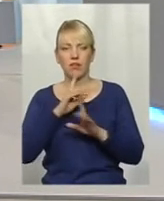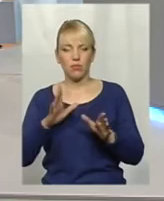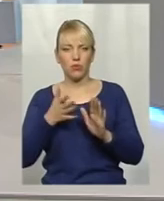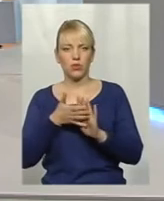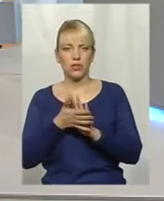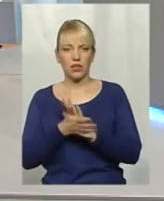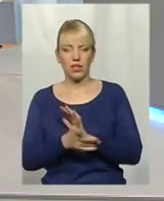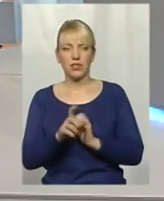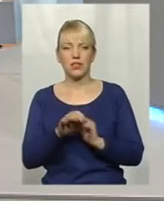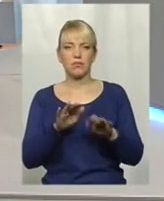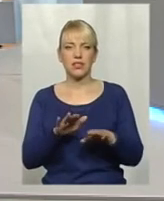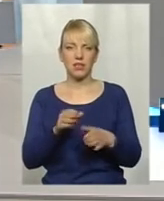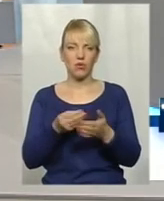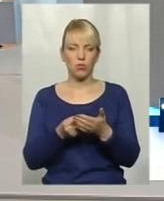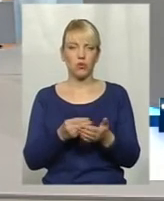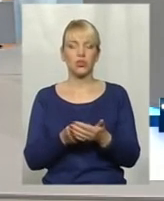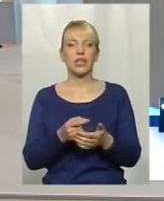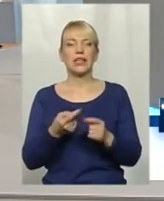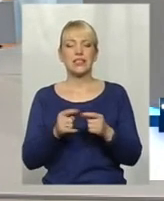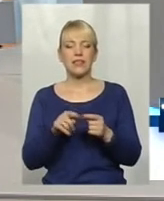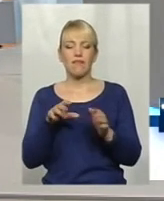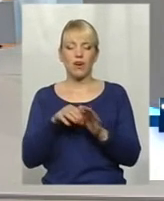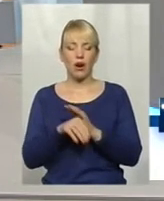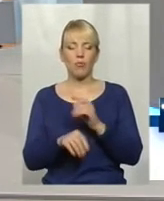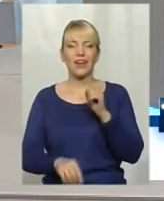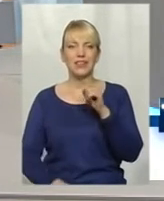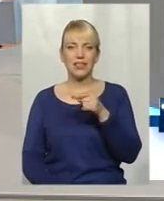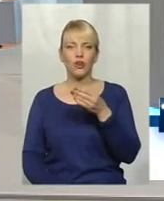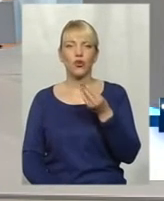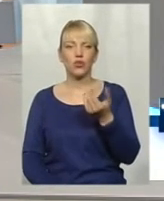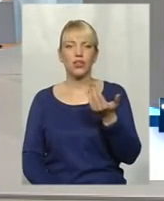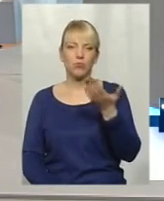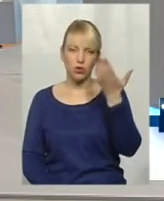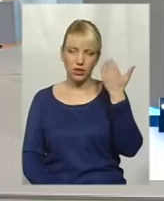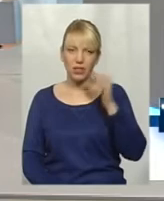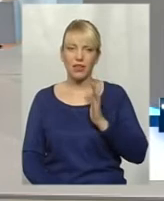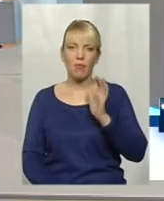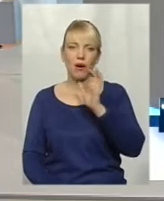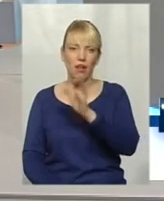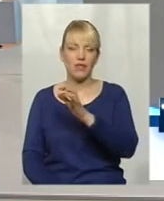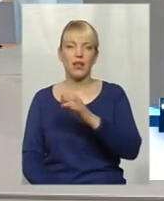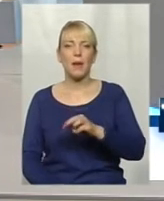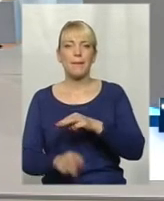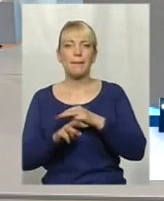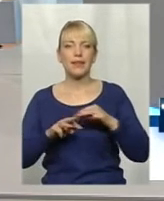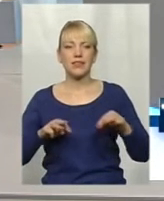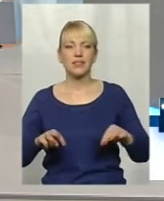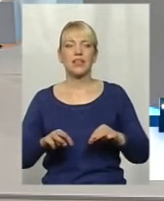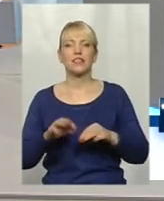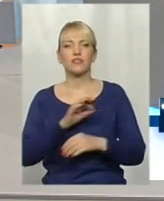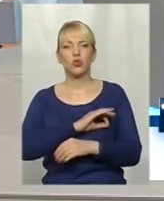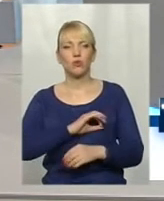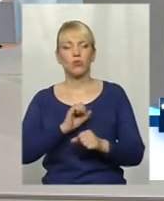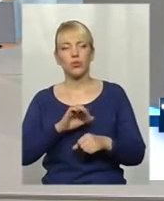місцевих бюджетів. Це все в рамках тих коштів, які були і раніше направлені на Міністерство юстиції. Так, можливо, дещо